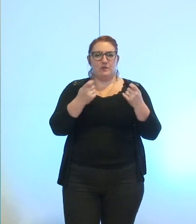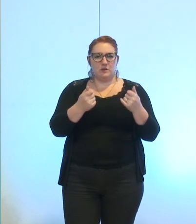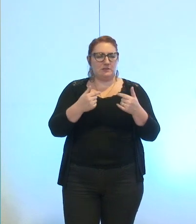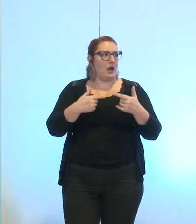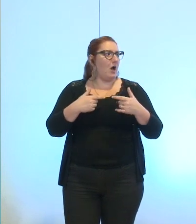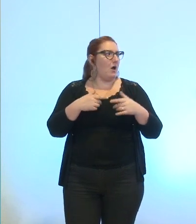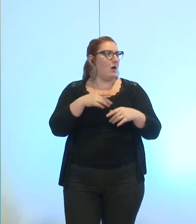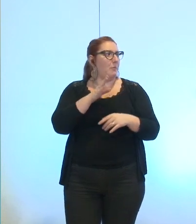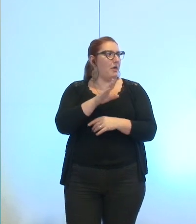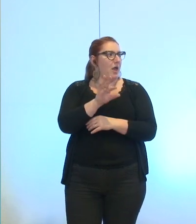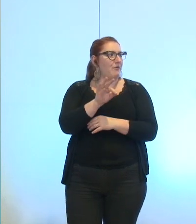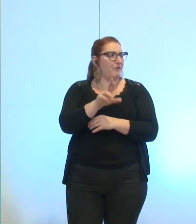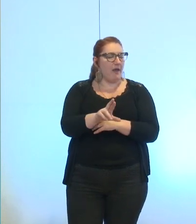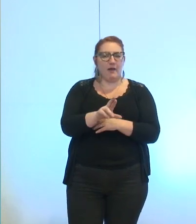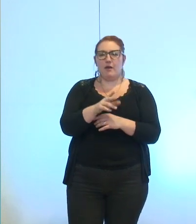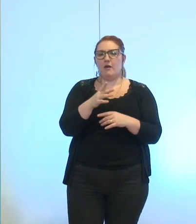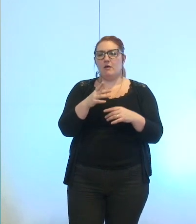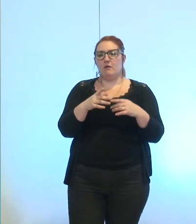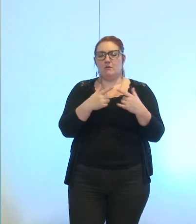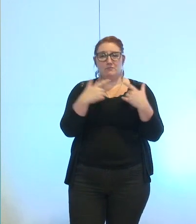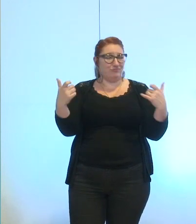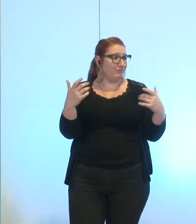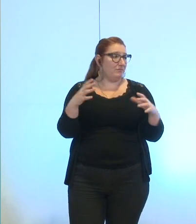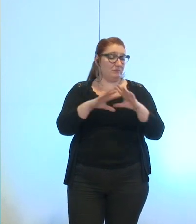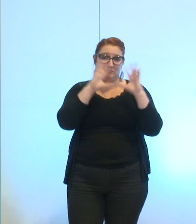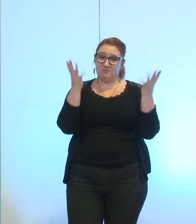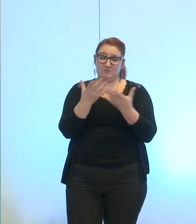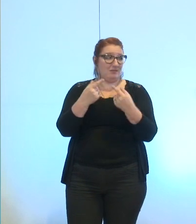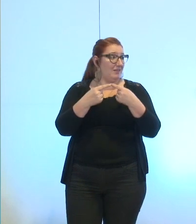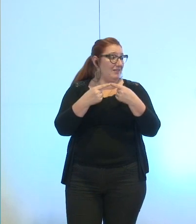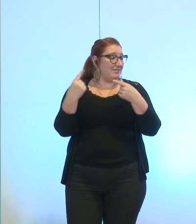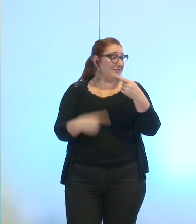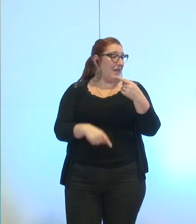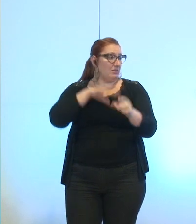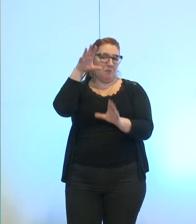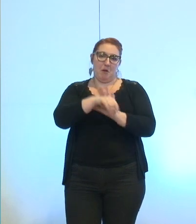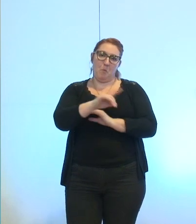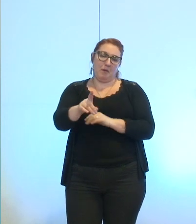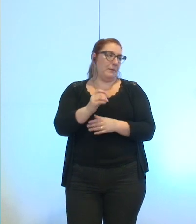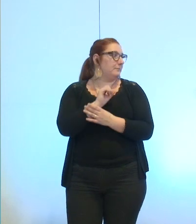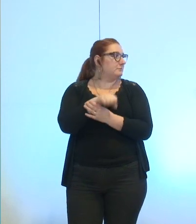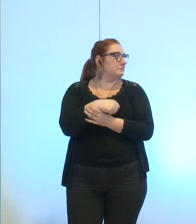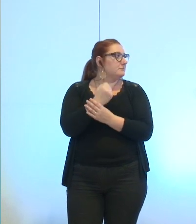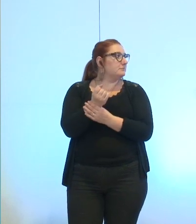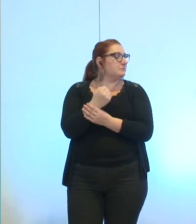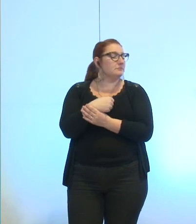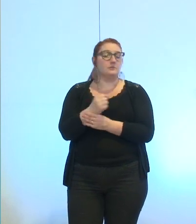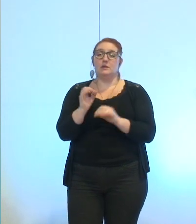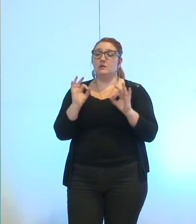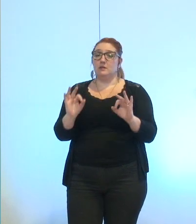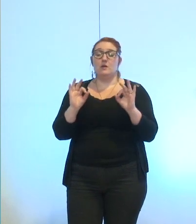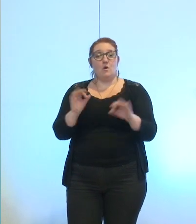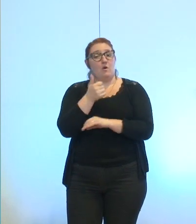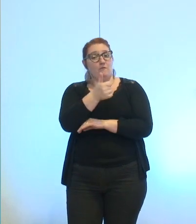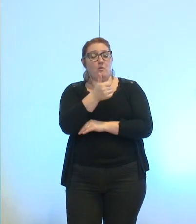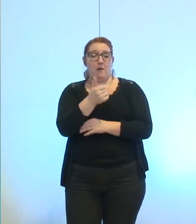à aucun moment il n'est évoqué la dette des budgets annexes et d'ailleurs vous écrivez